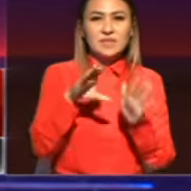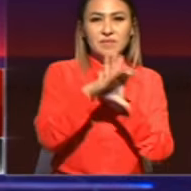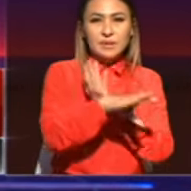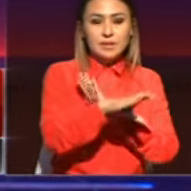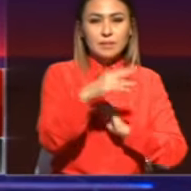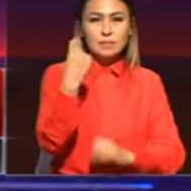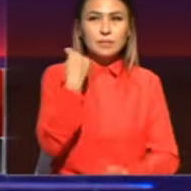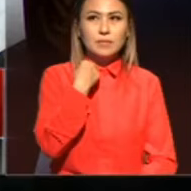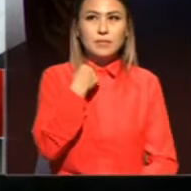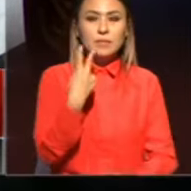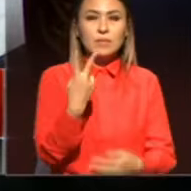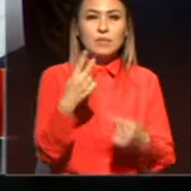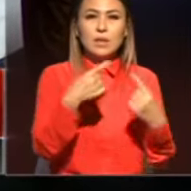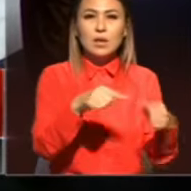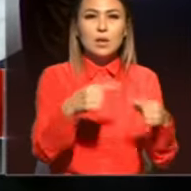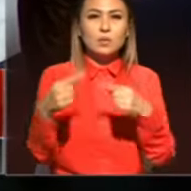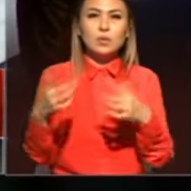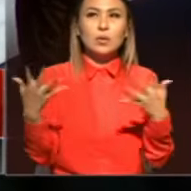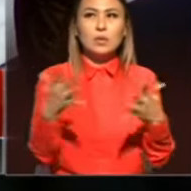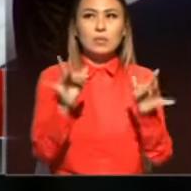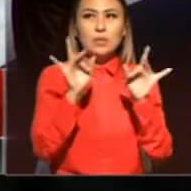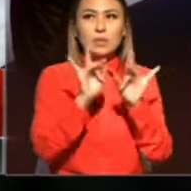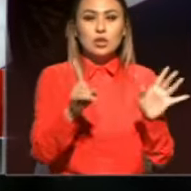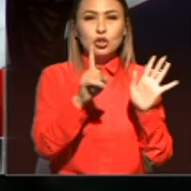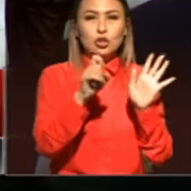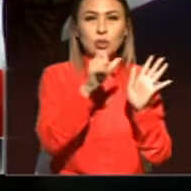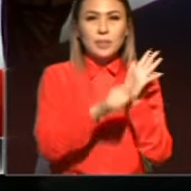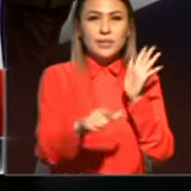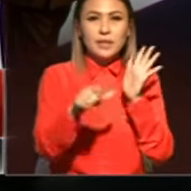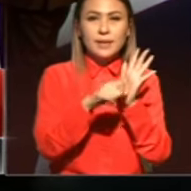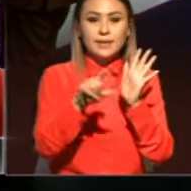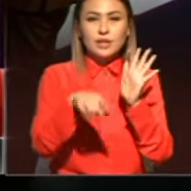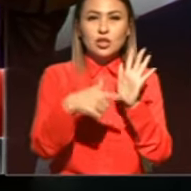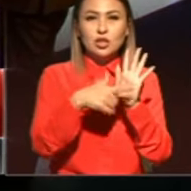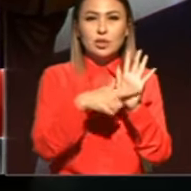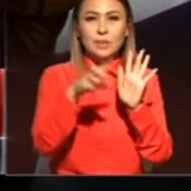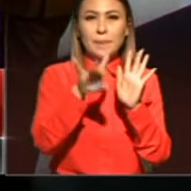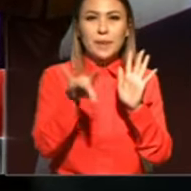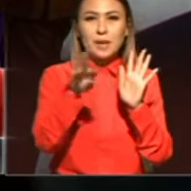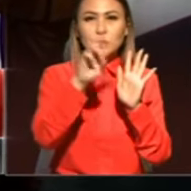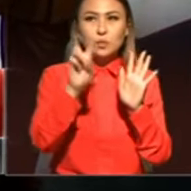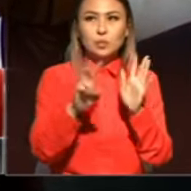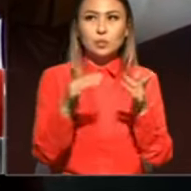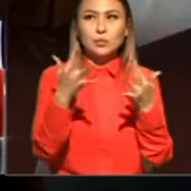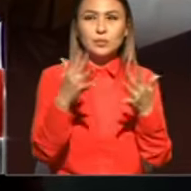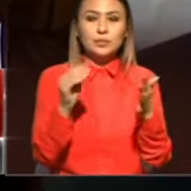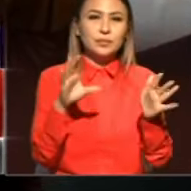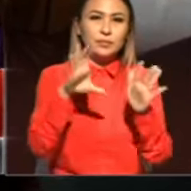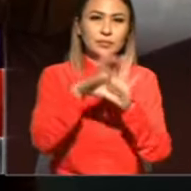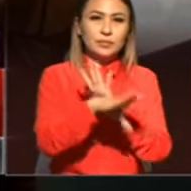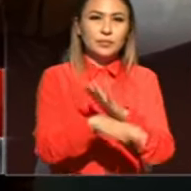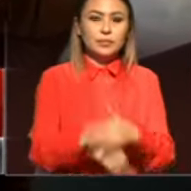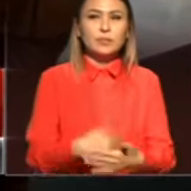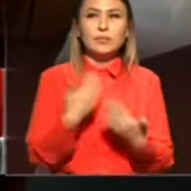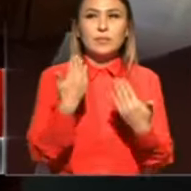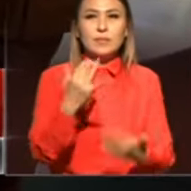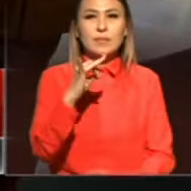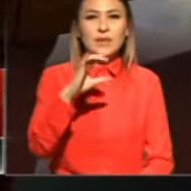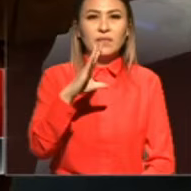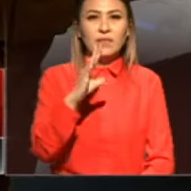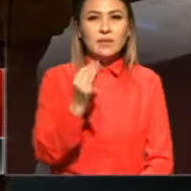сыртқы қарыздың айырмашылығы неде? Бағанадан бері айтып отырған 166.7 миллиард долларымыздың қаншасы инвестициялық